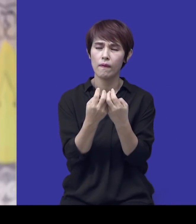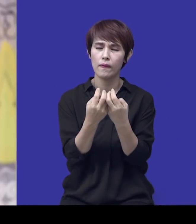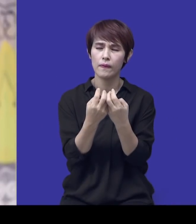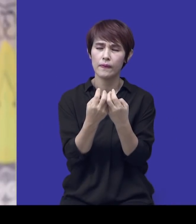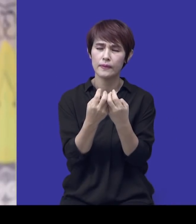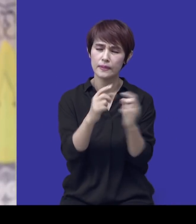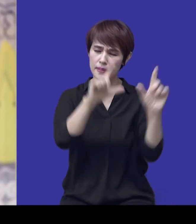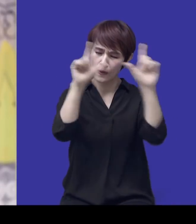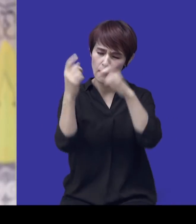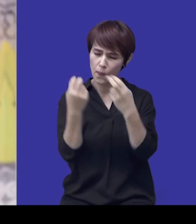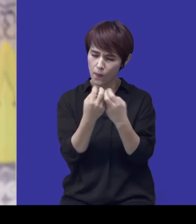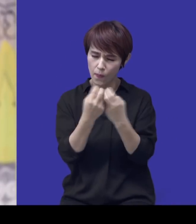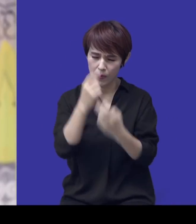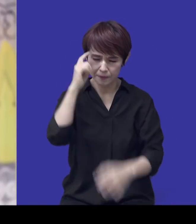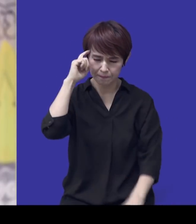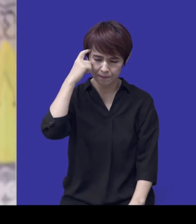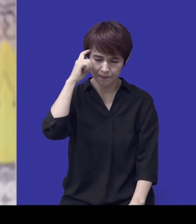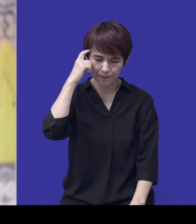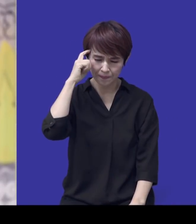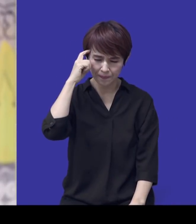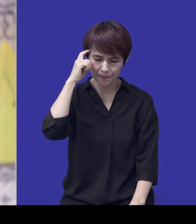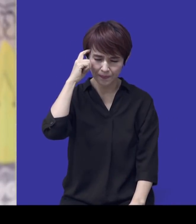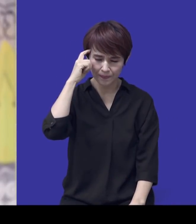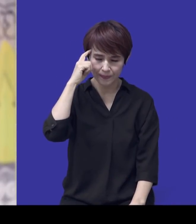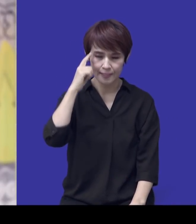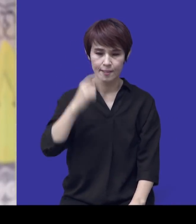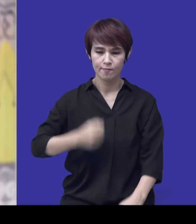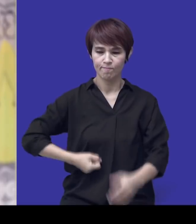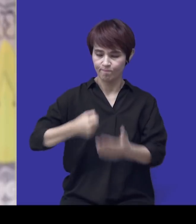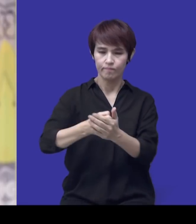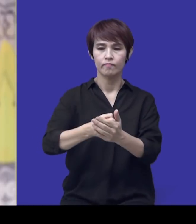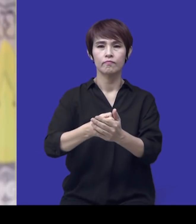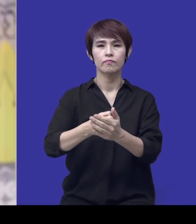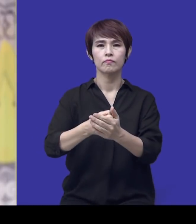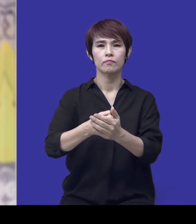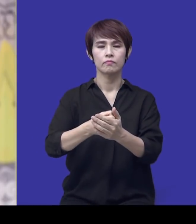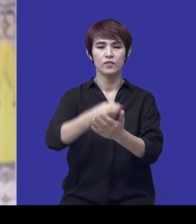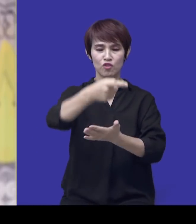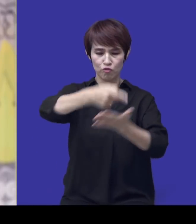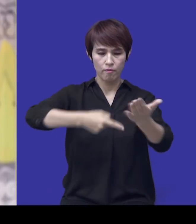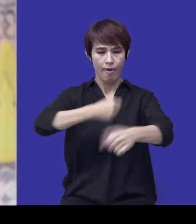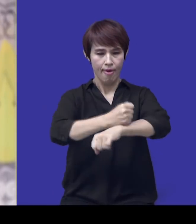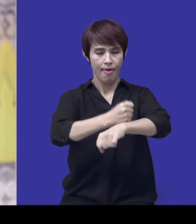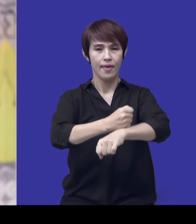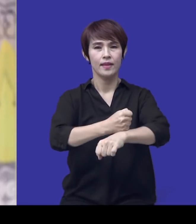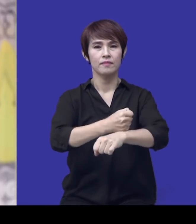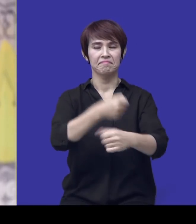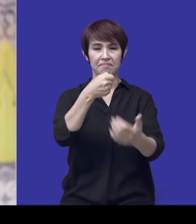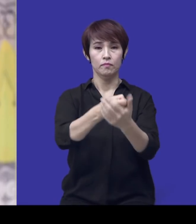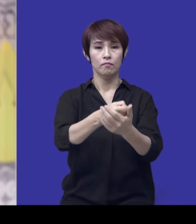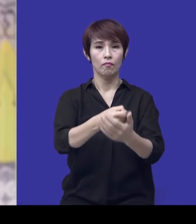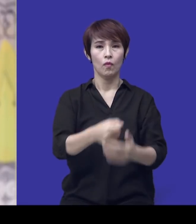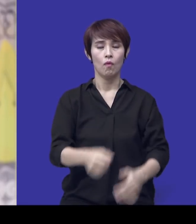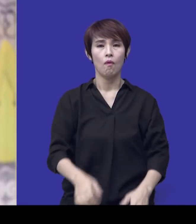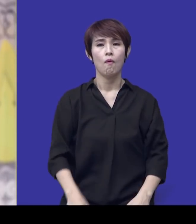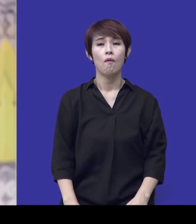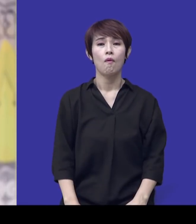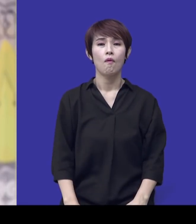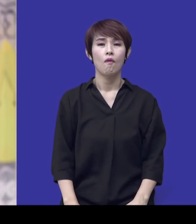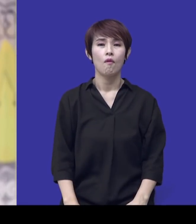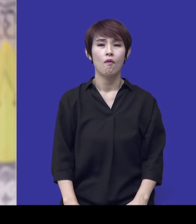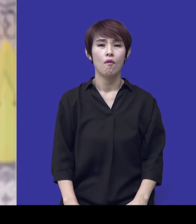수가 없다. 그래서 그냥 결심을 해버렸어요. 그냥 수술을 해버리자 했는데 너무 감사한